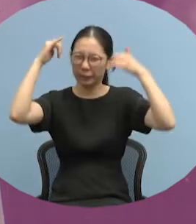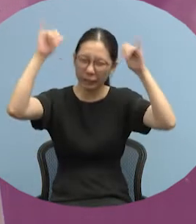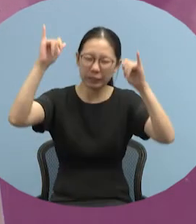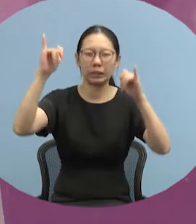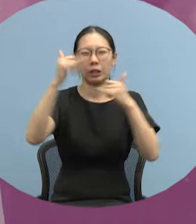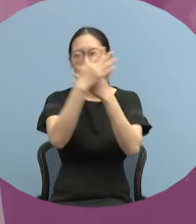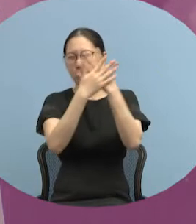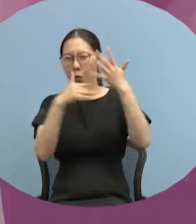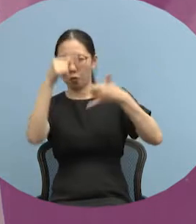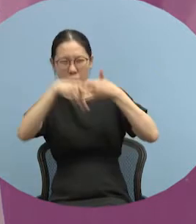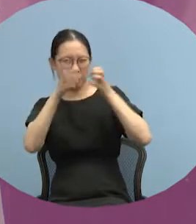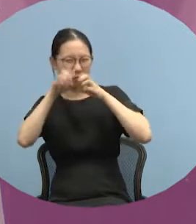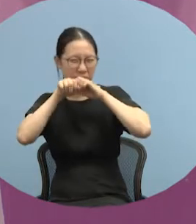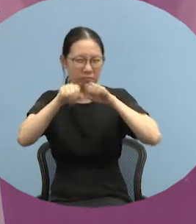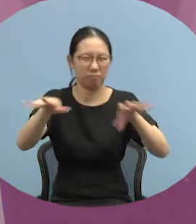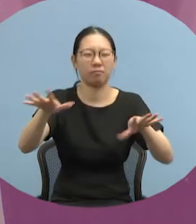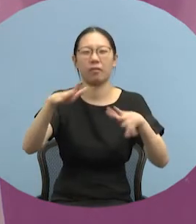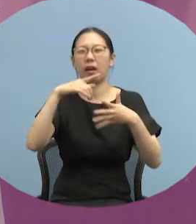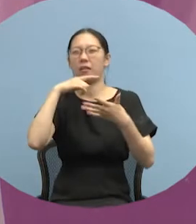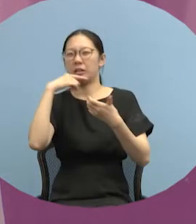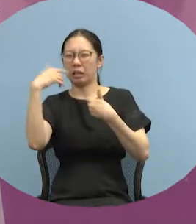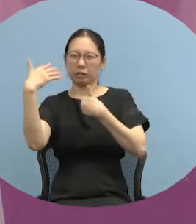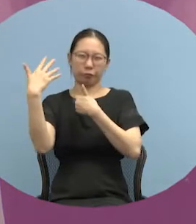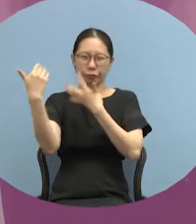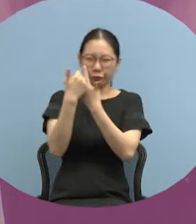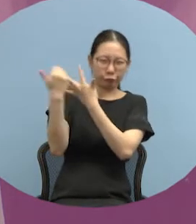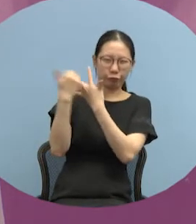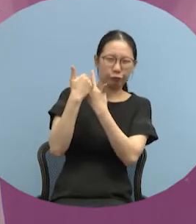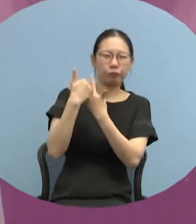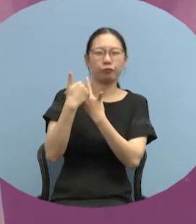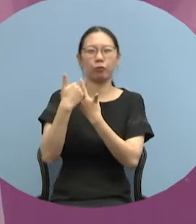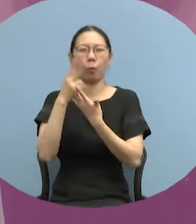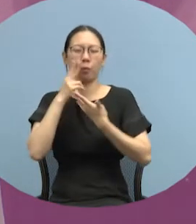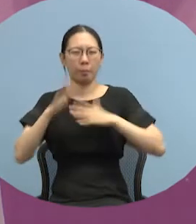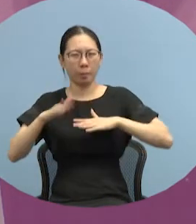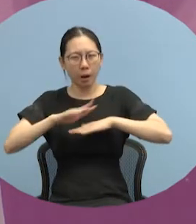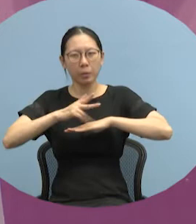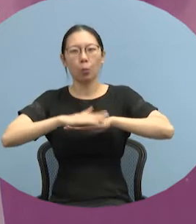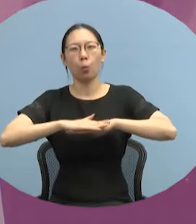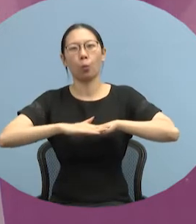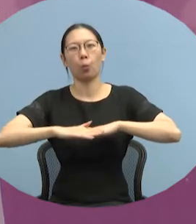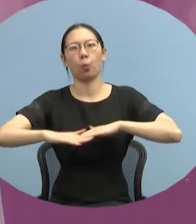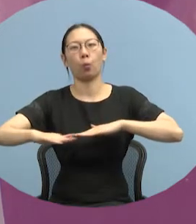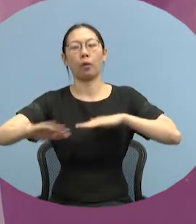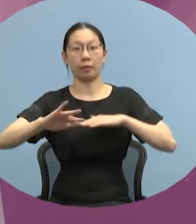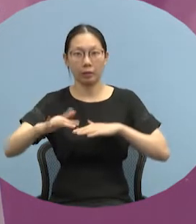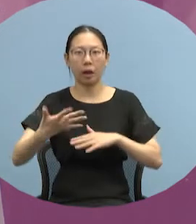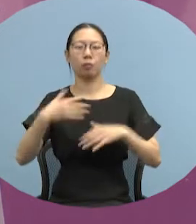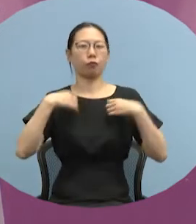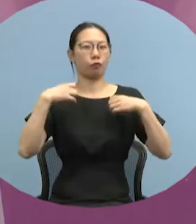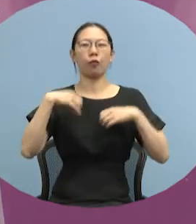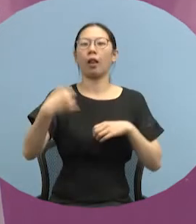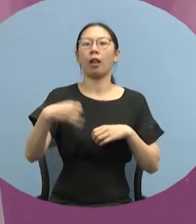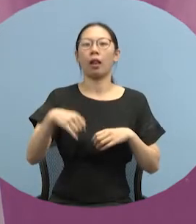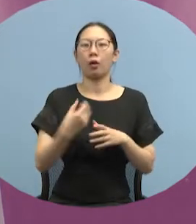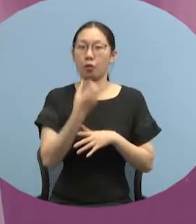底、滋擾都好像沉寂了下來，但是都是不要掉以輕心。香港的形